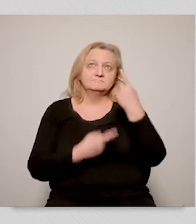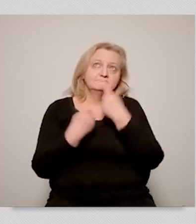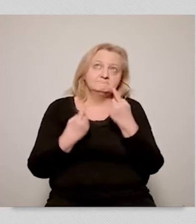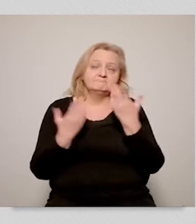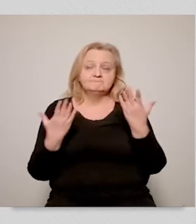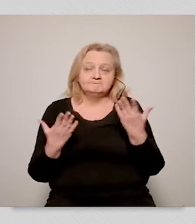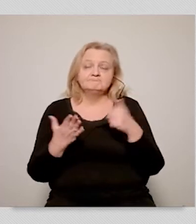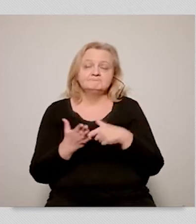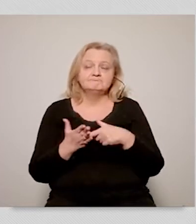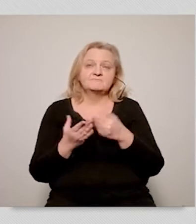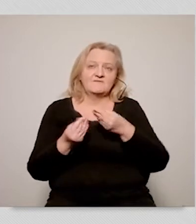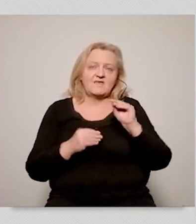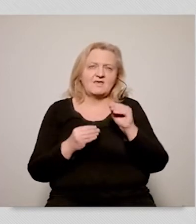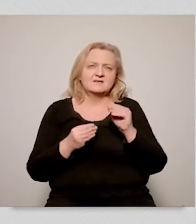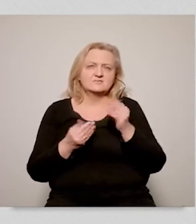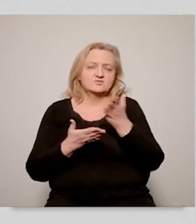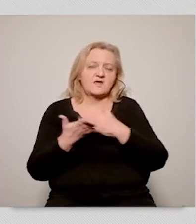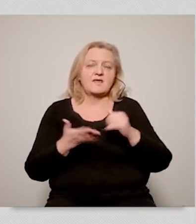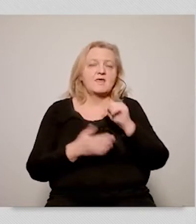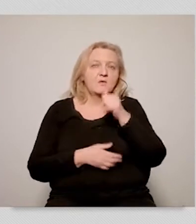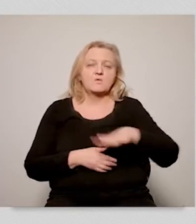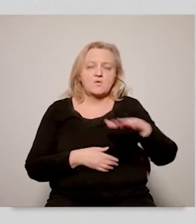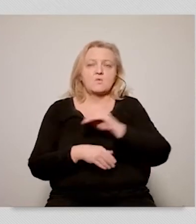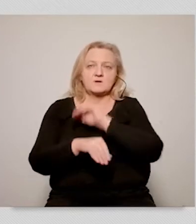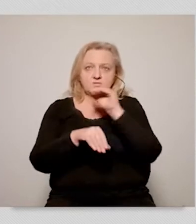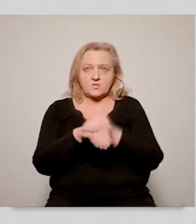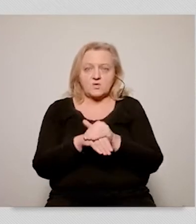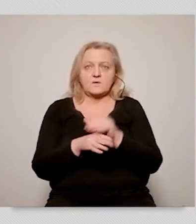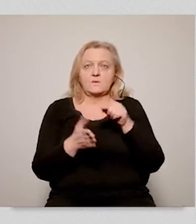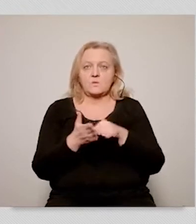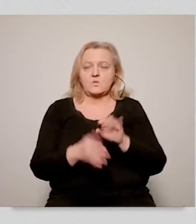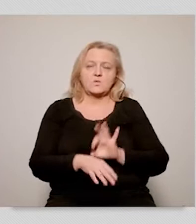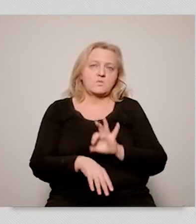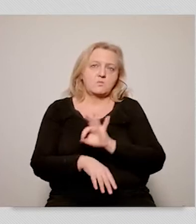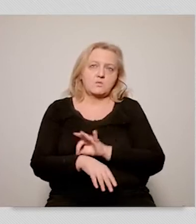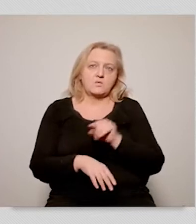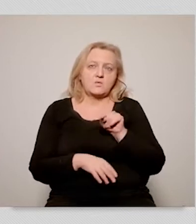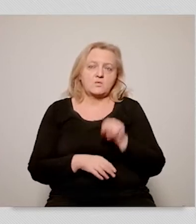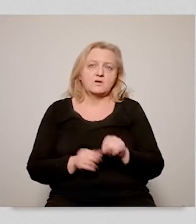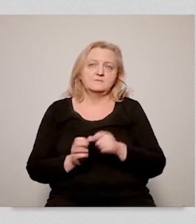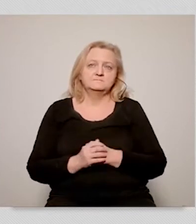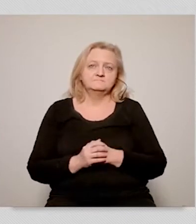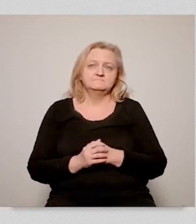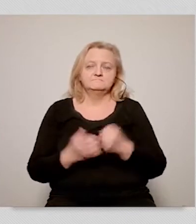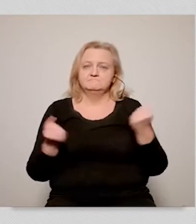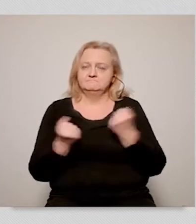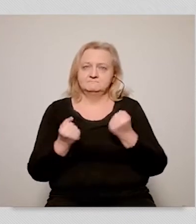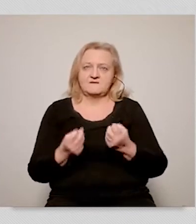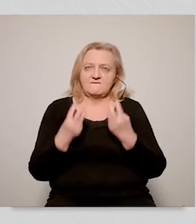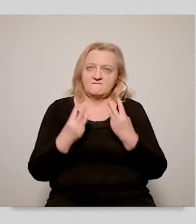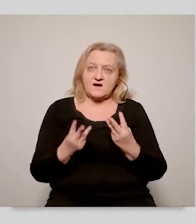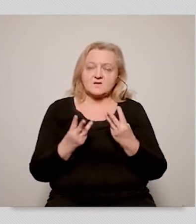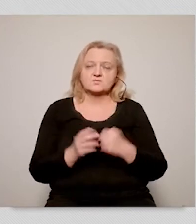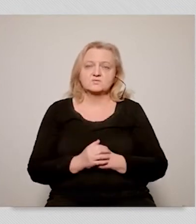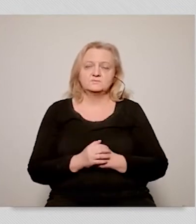w dużej przynajmniej części Europy zgadzamy co do tego, że jest to projekt niezwykle ważny z punktu